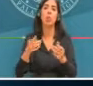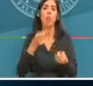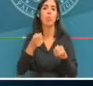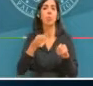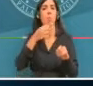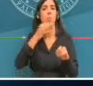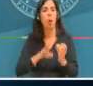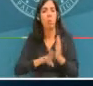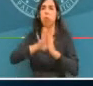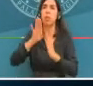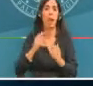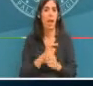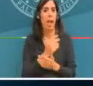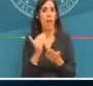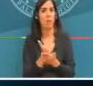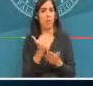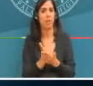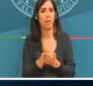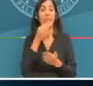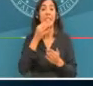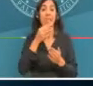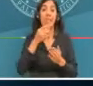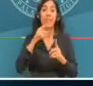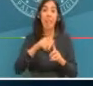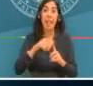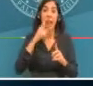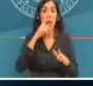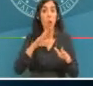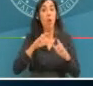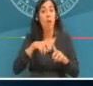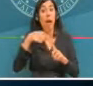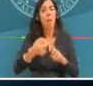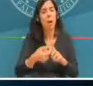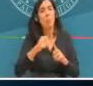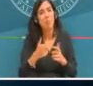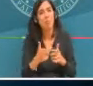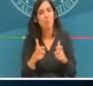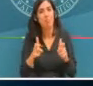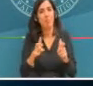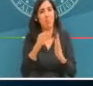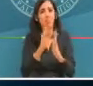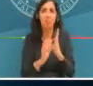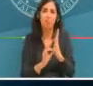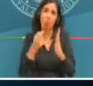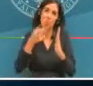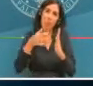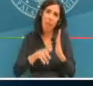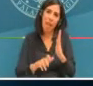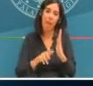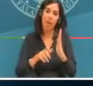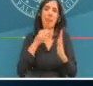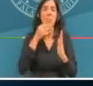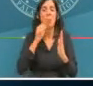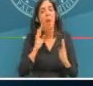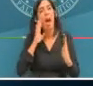le festività natalizie con maggiore serenità ricordo anche la commissione europea ha stipulato